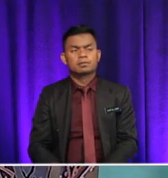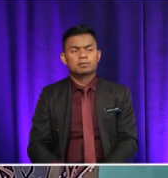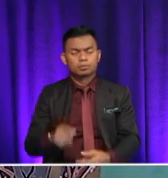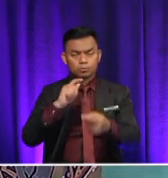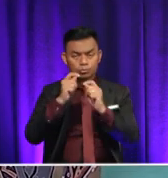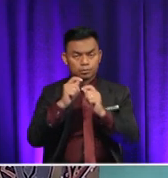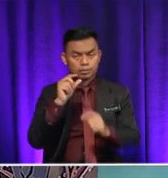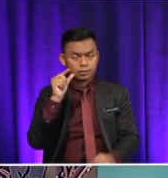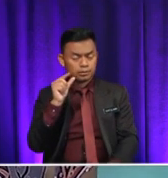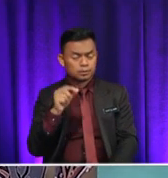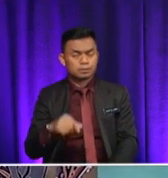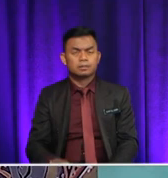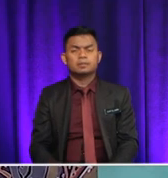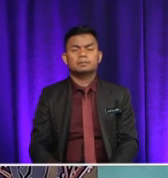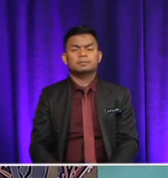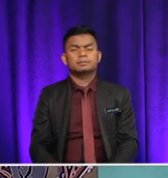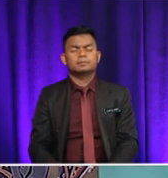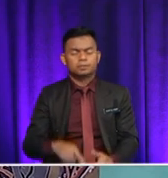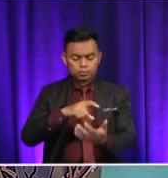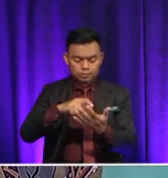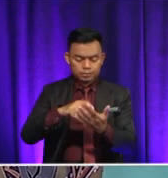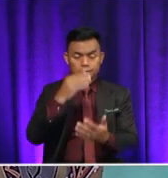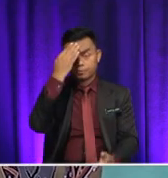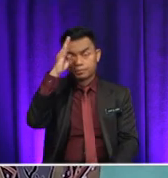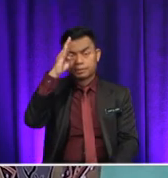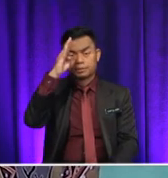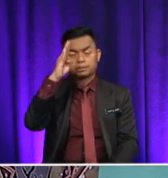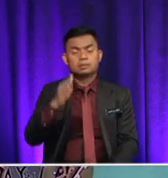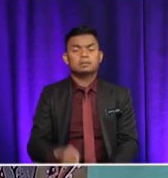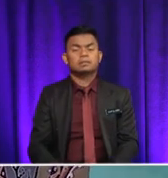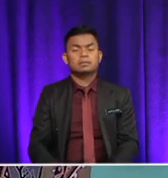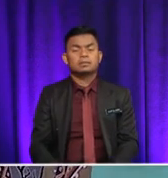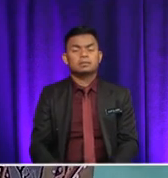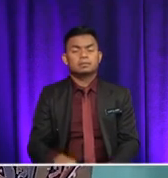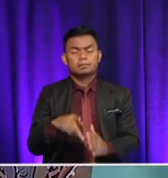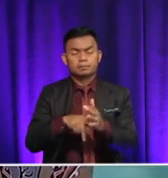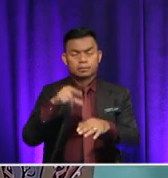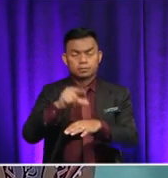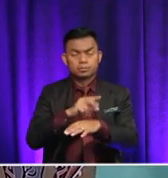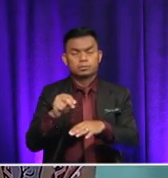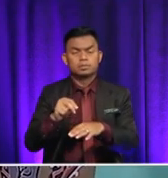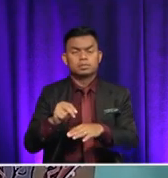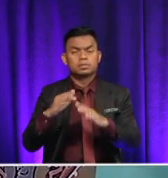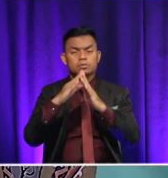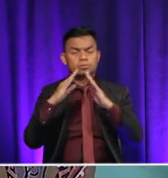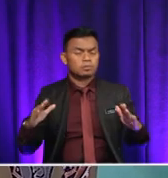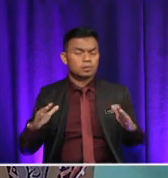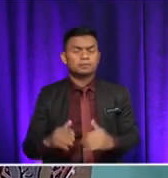ini adalah lukisan bagi bekalan pengguna rumah kediaman